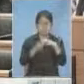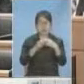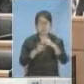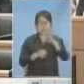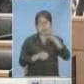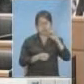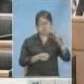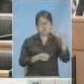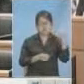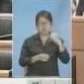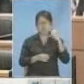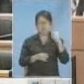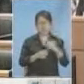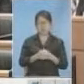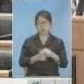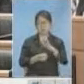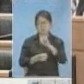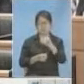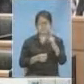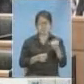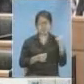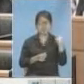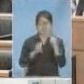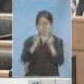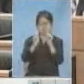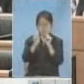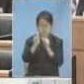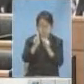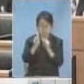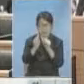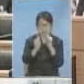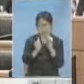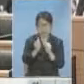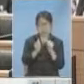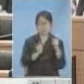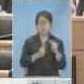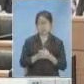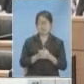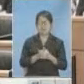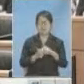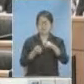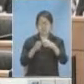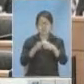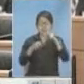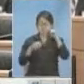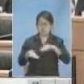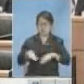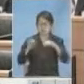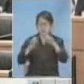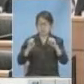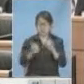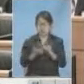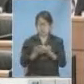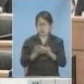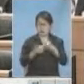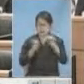นี้บางทีเนี่ยบางอำเภอไม่ได้มีเกิดอุทกภัยอะไรแต่ได้งบไป